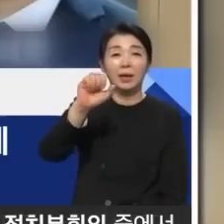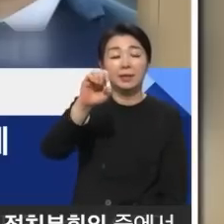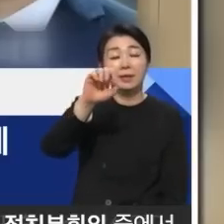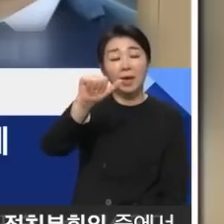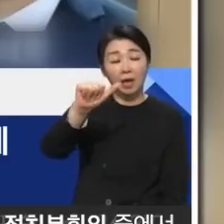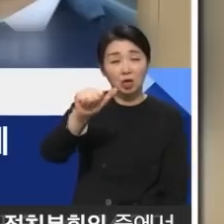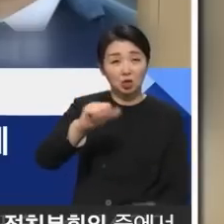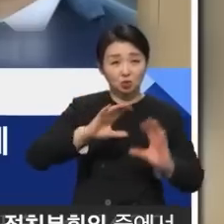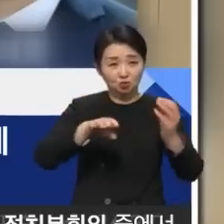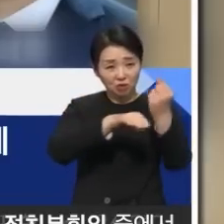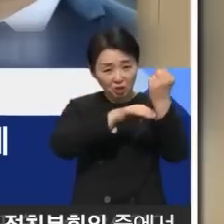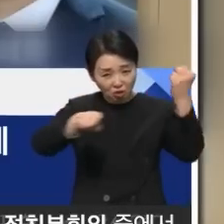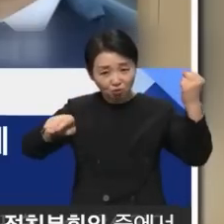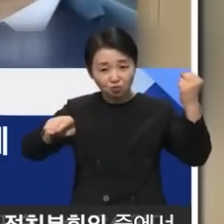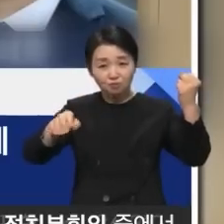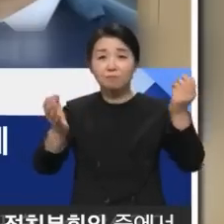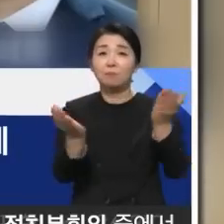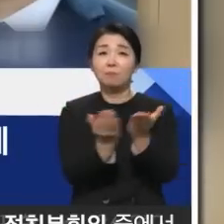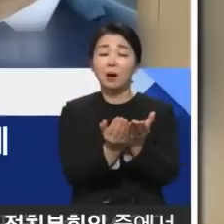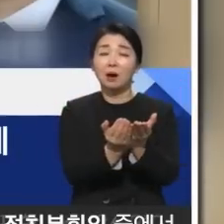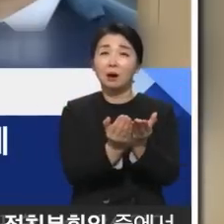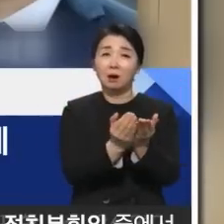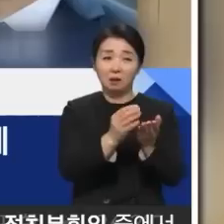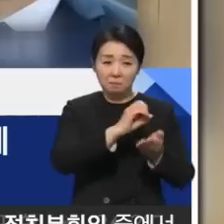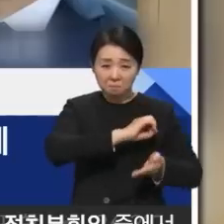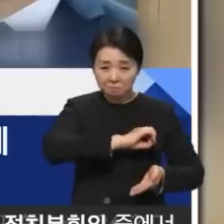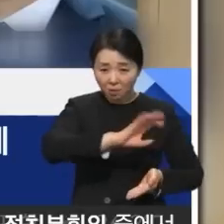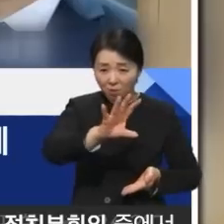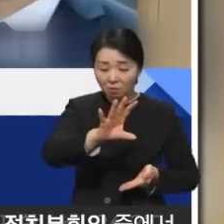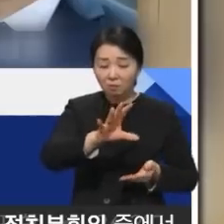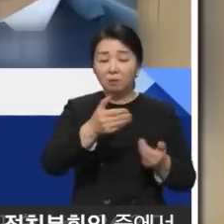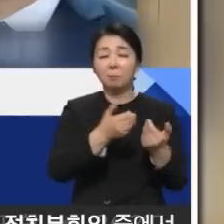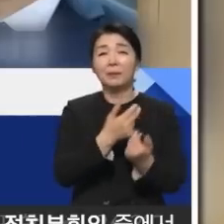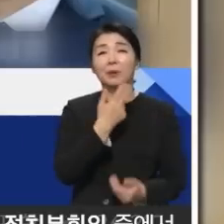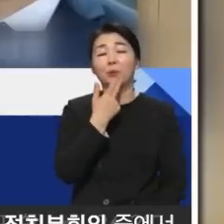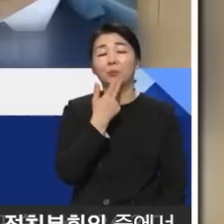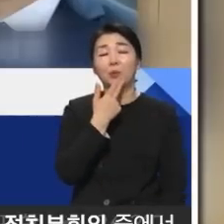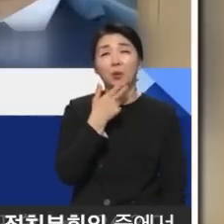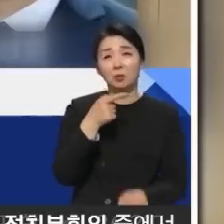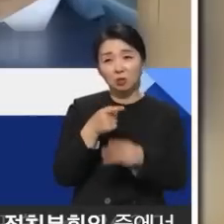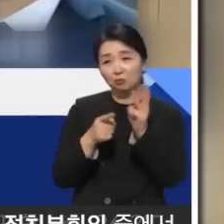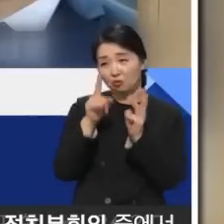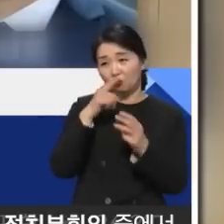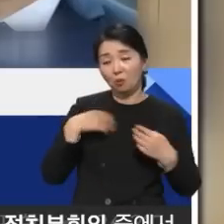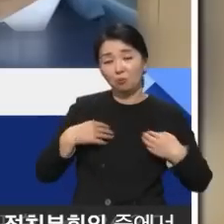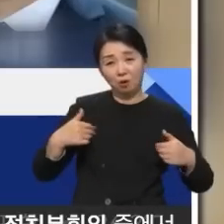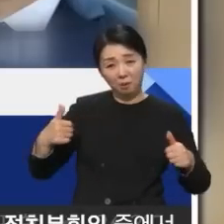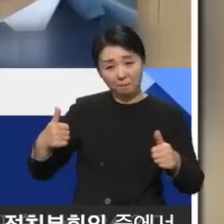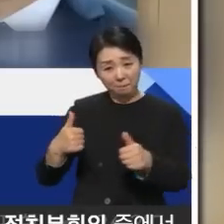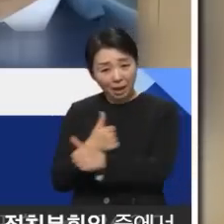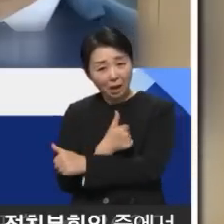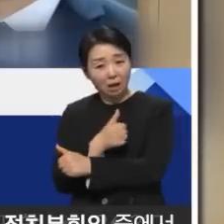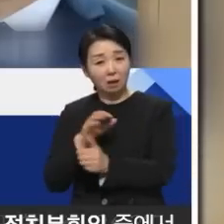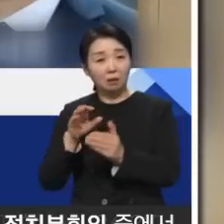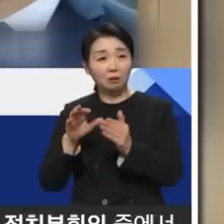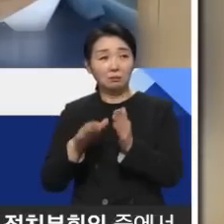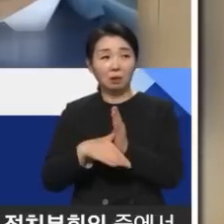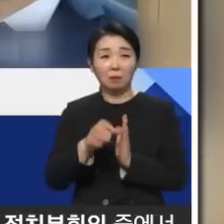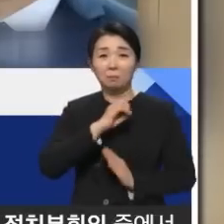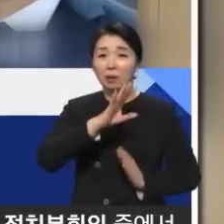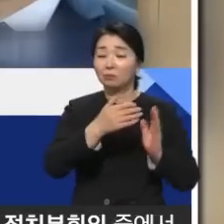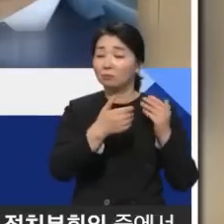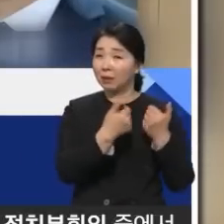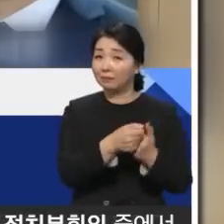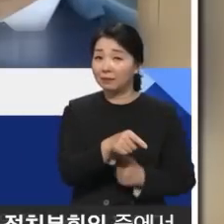맞는다면 방류에 반대하지 않겠다고 이야기를 했습니다. 단지 윤석열 정부로 막 끼고 보니까 또 방류 반대 이렇게